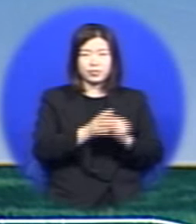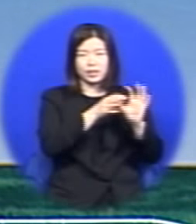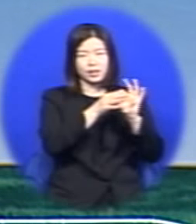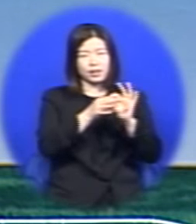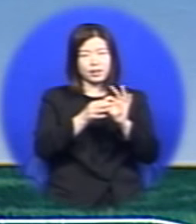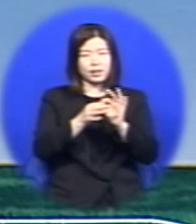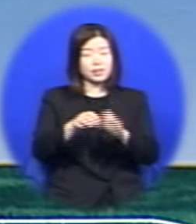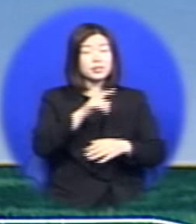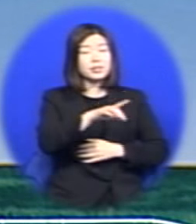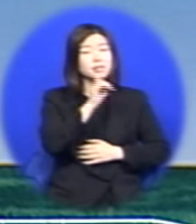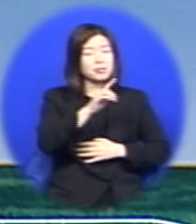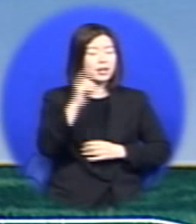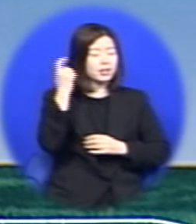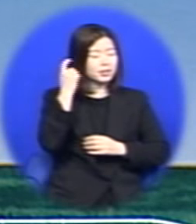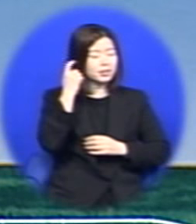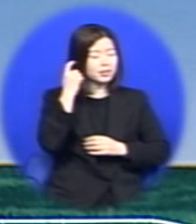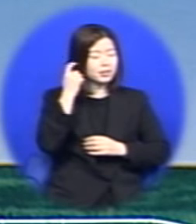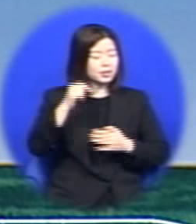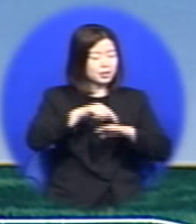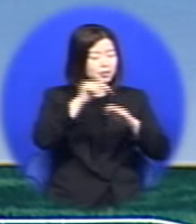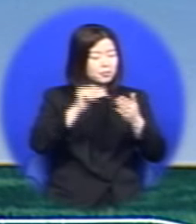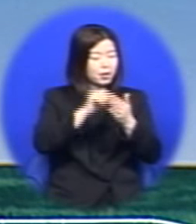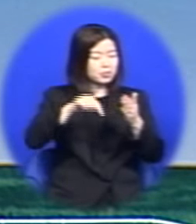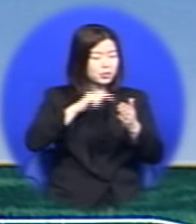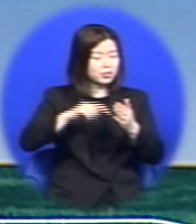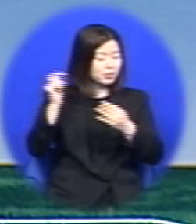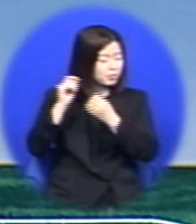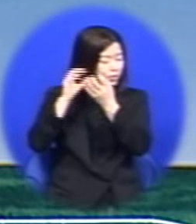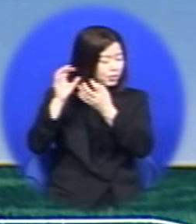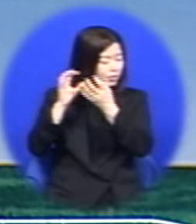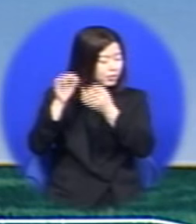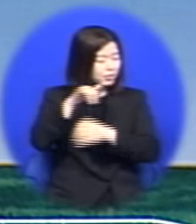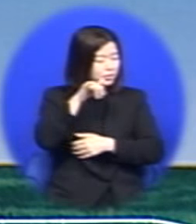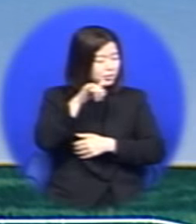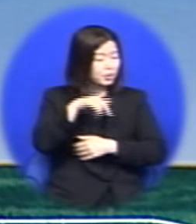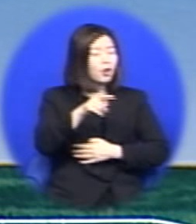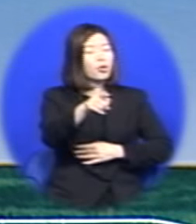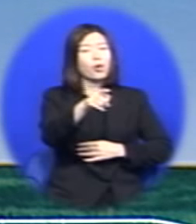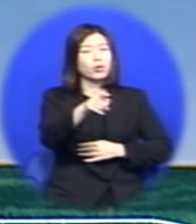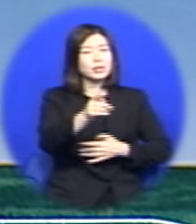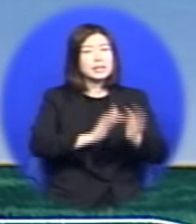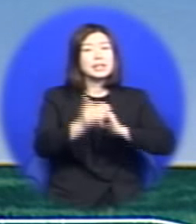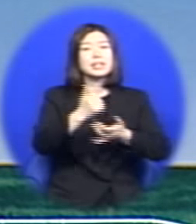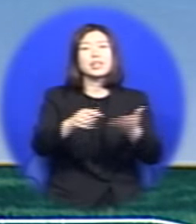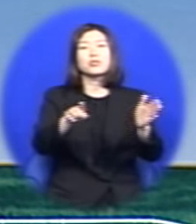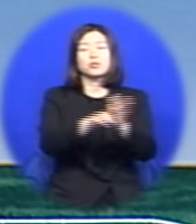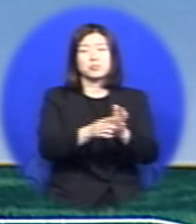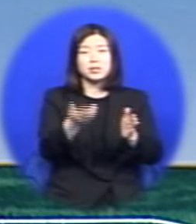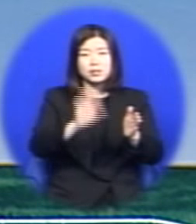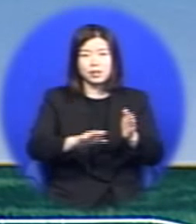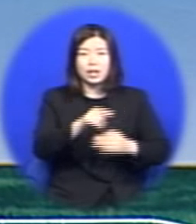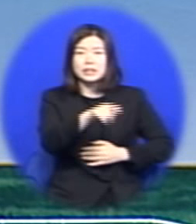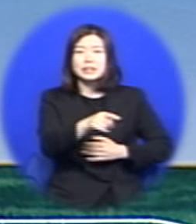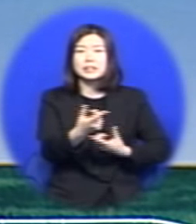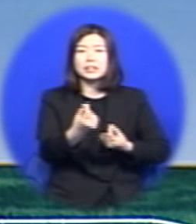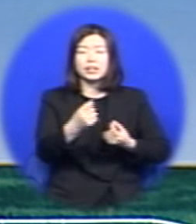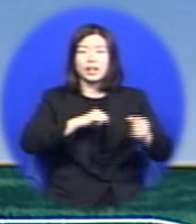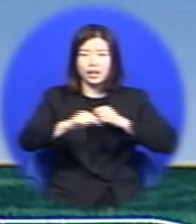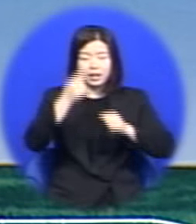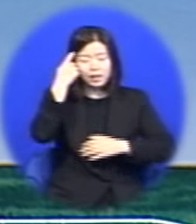계속 그 소리가 들리더랍니다. 마음속에. 넌 임마 예수도 믿고 하는 놈이 그렇게밖에